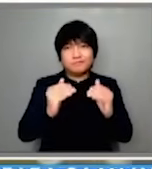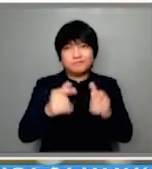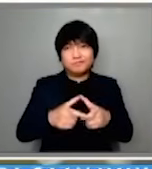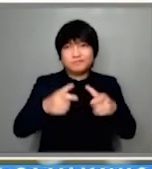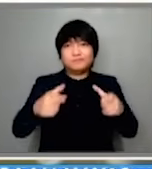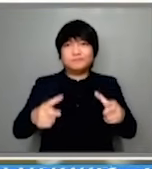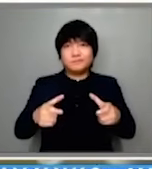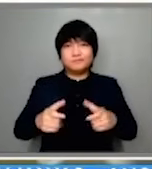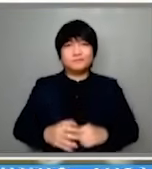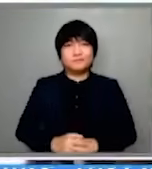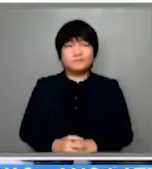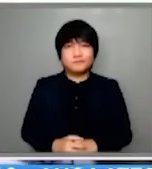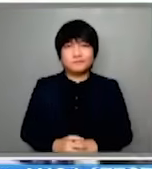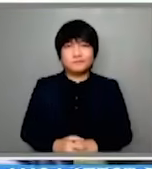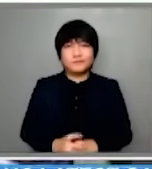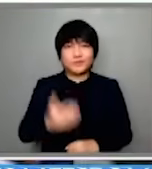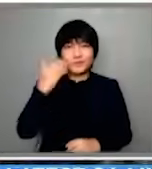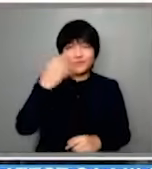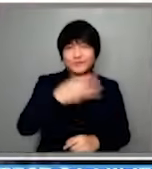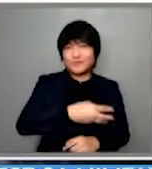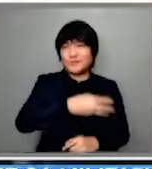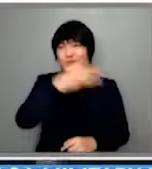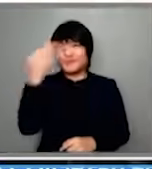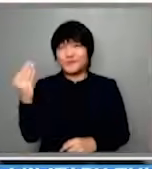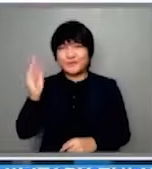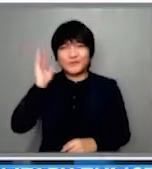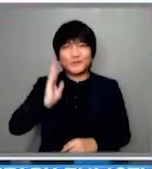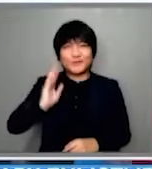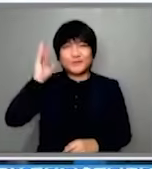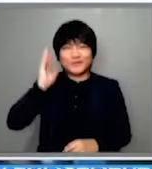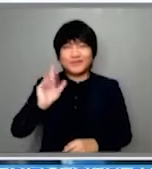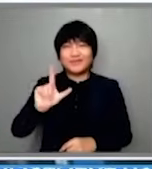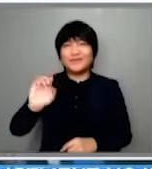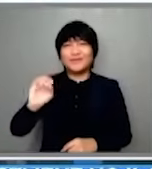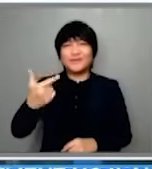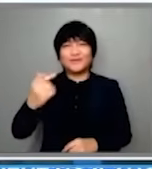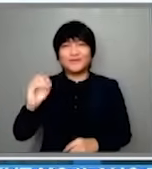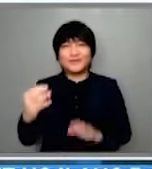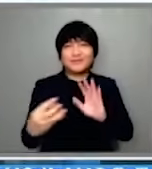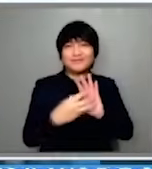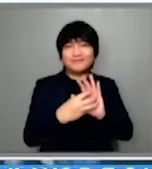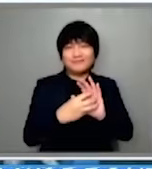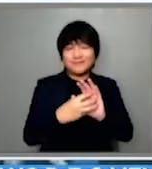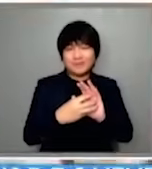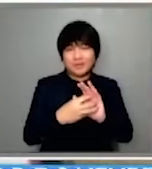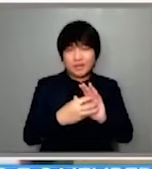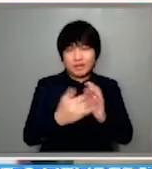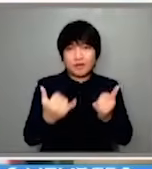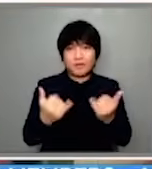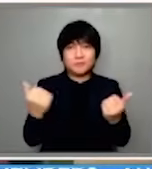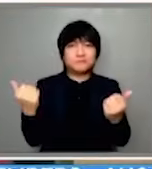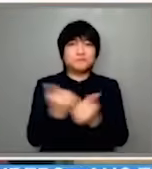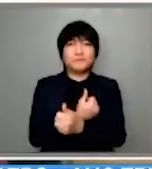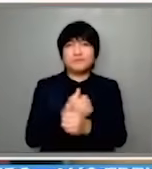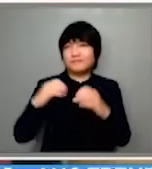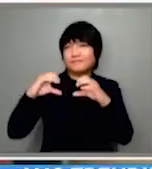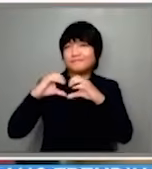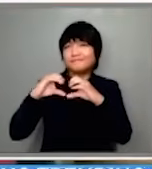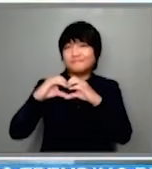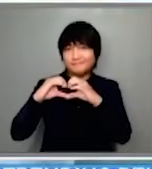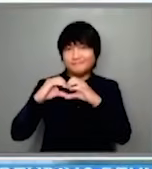at mula sa rainbow satellite, Kapuso, naging Kapuso ng bawat Pilipino.